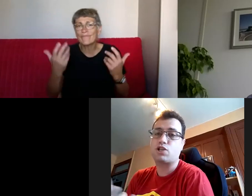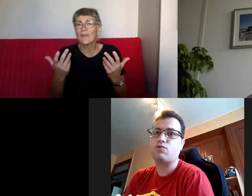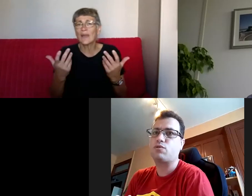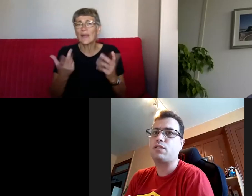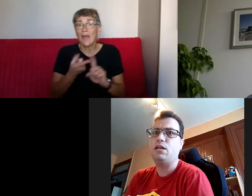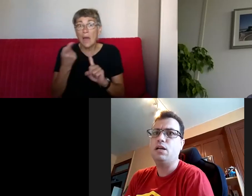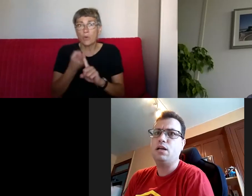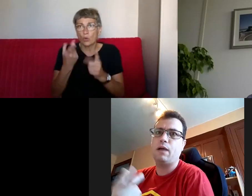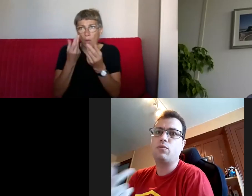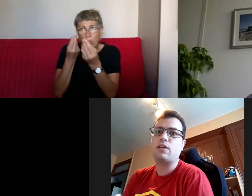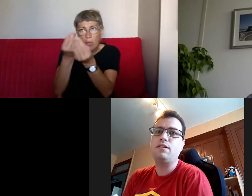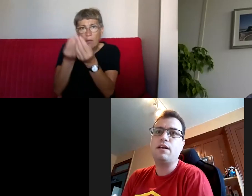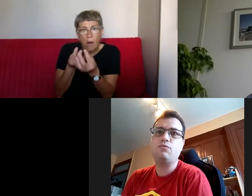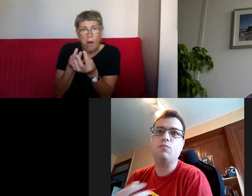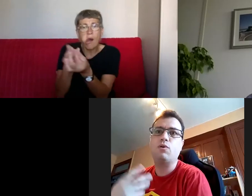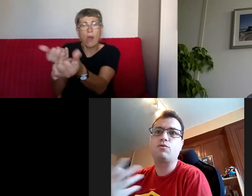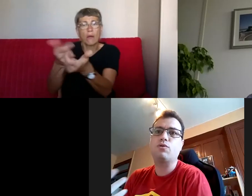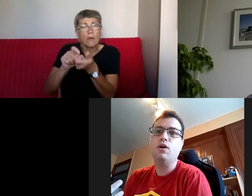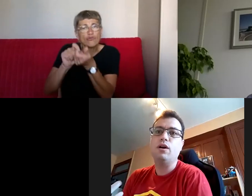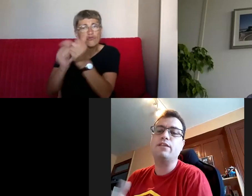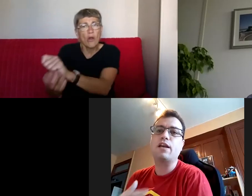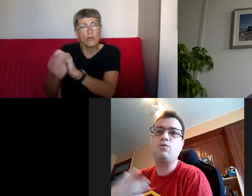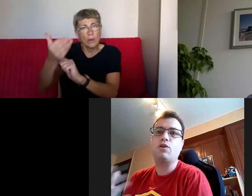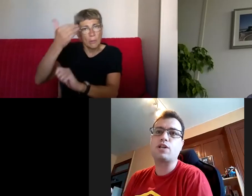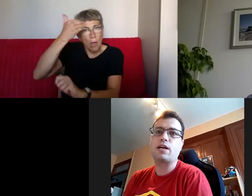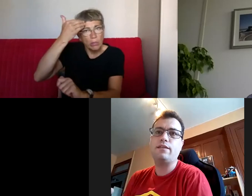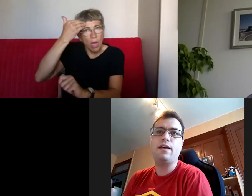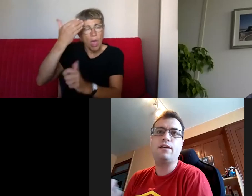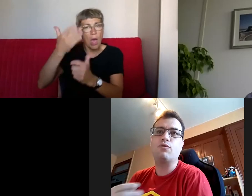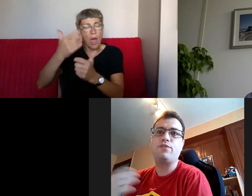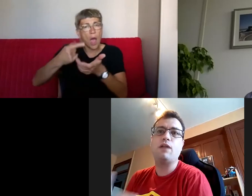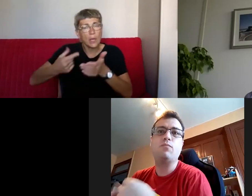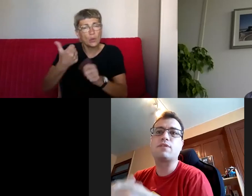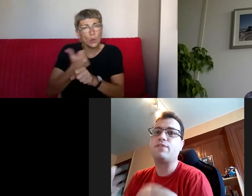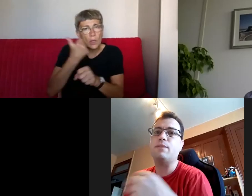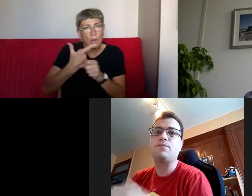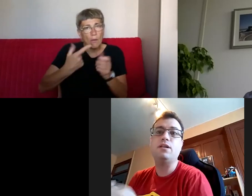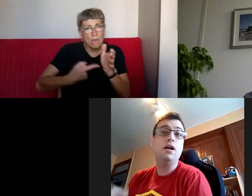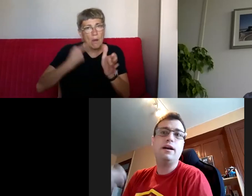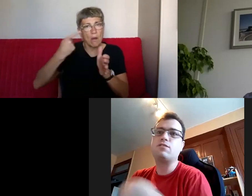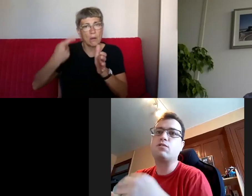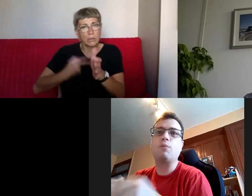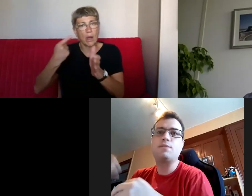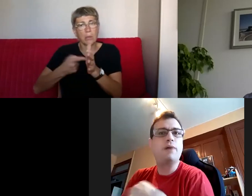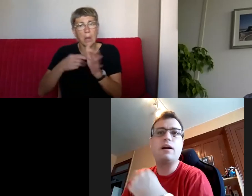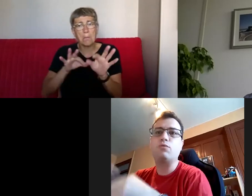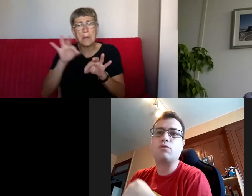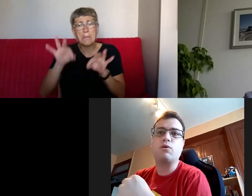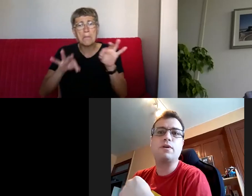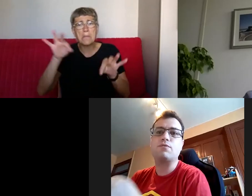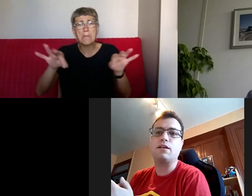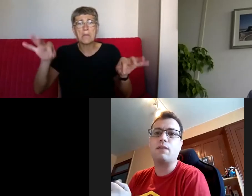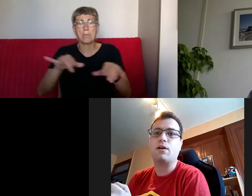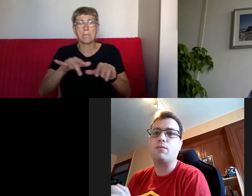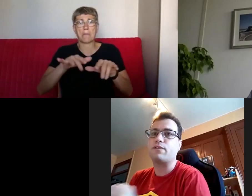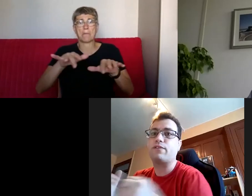ça change aussi la mentalité, du moment qu'il y a une récurrence chaque année, que finalement ça fait des petits, les entreprises parlent à d'autres entreprises,